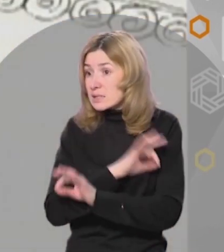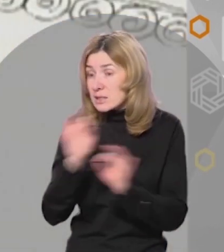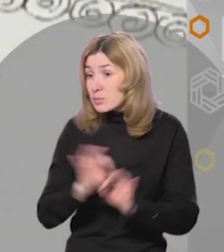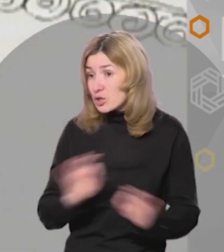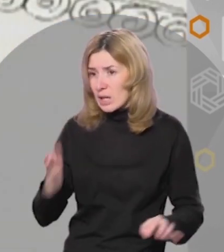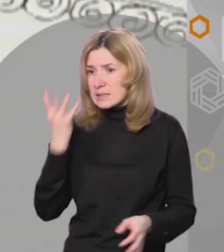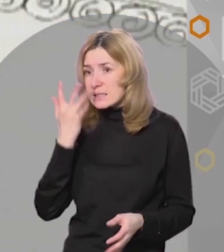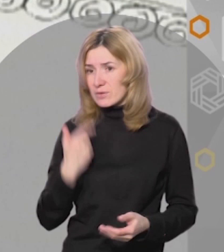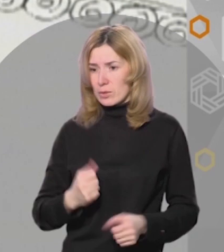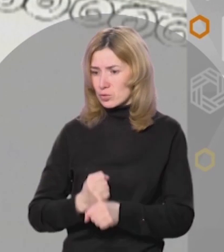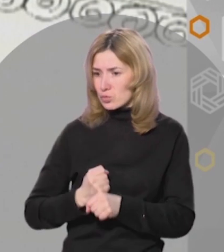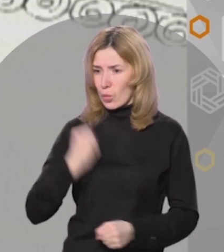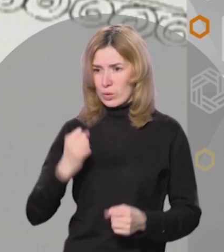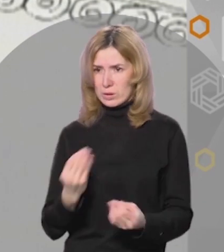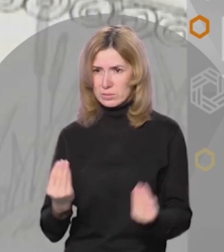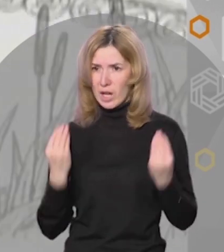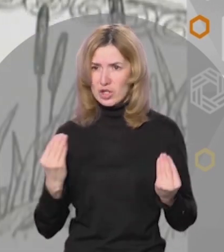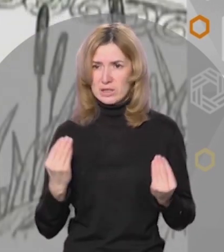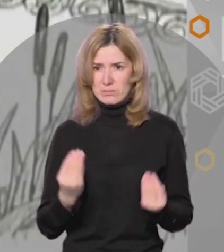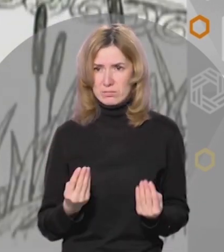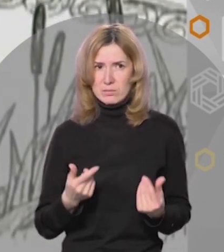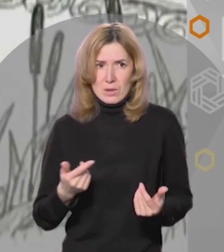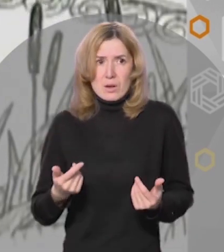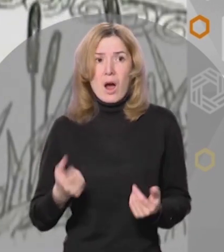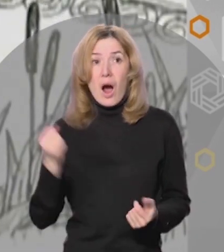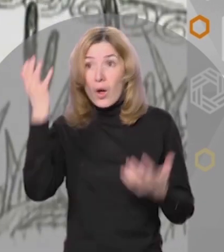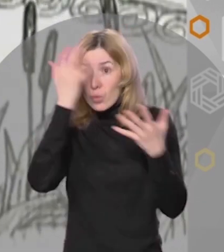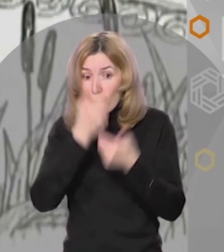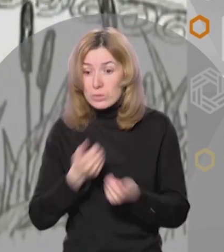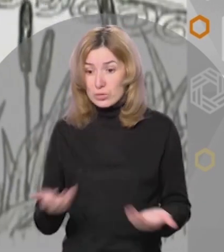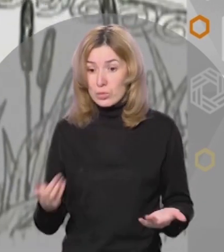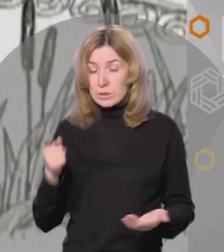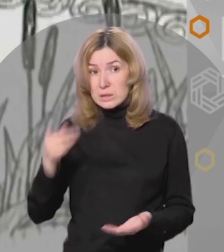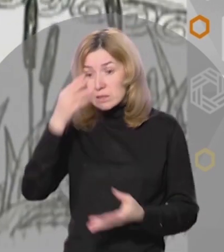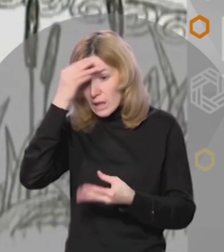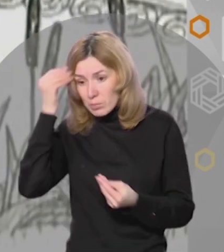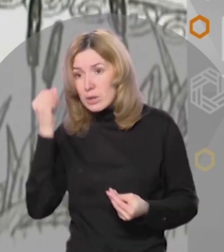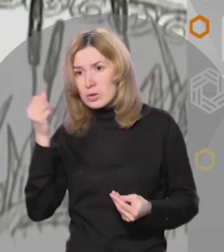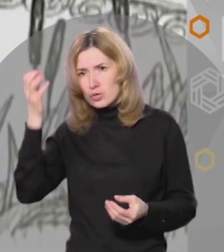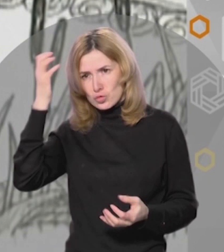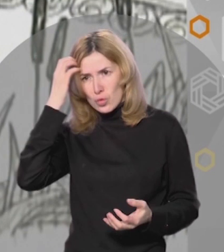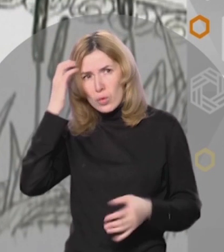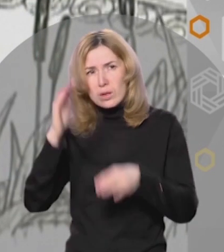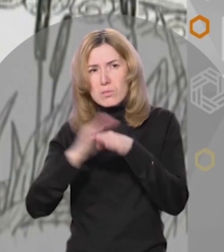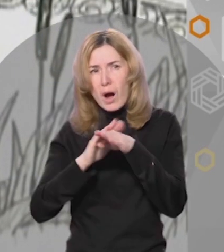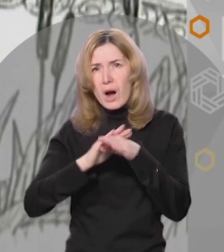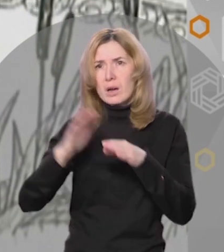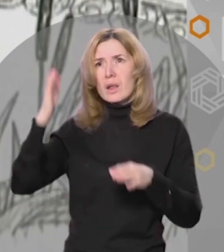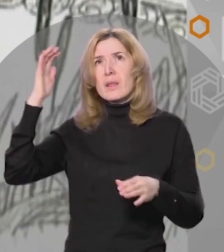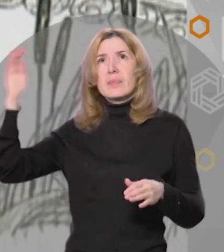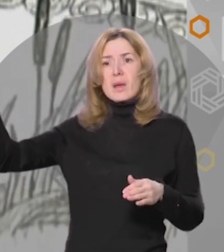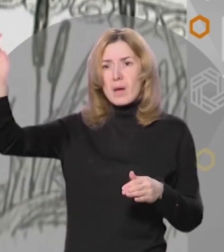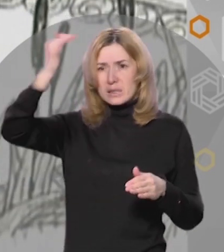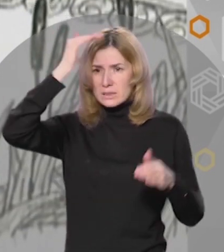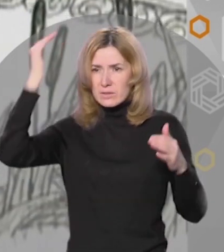цвет. Строгий, торжественный, элегантный. А ночи? Ты забыл черный бархат небесного